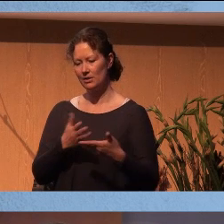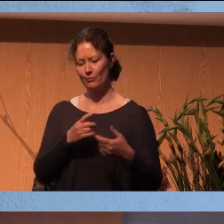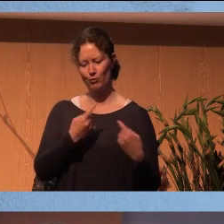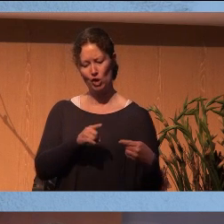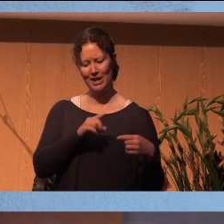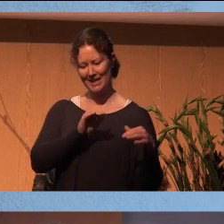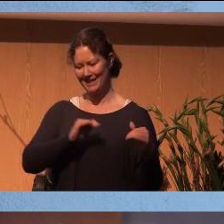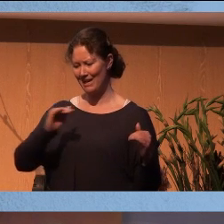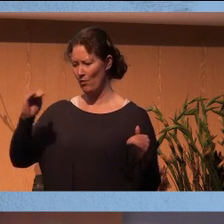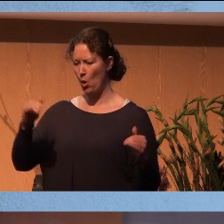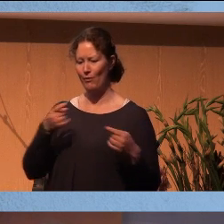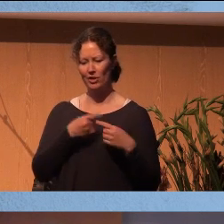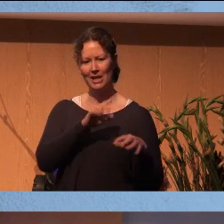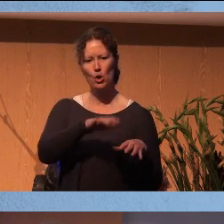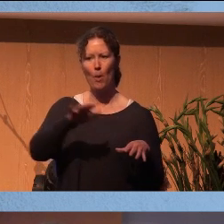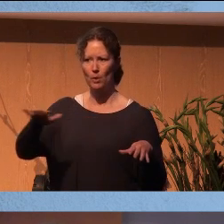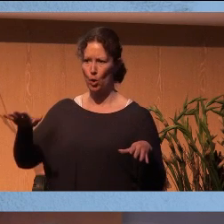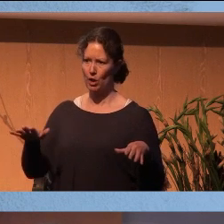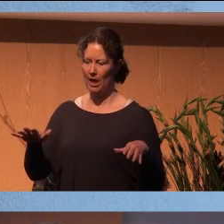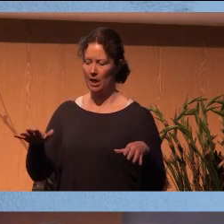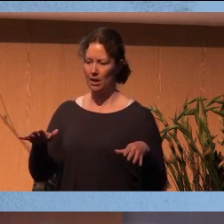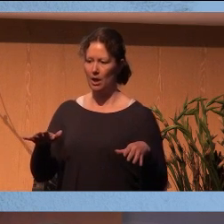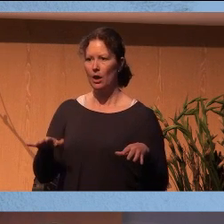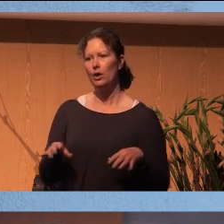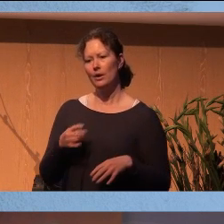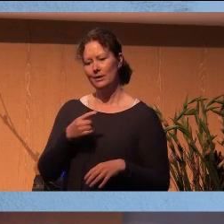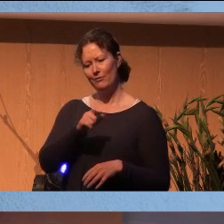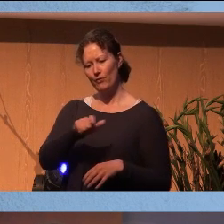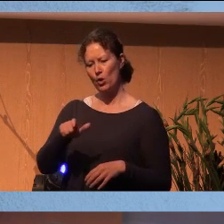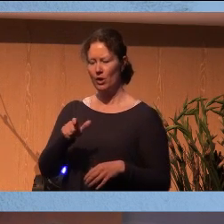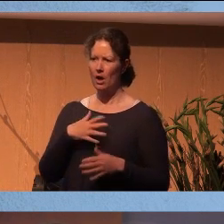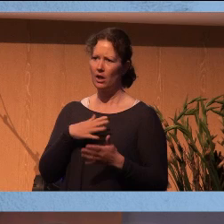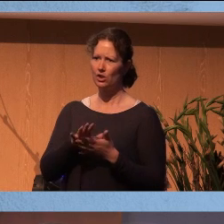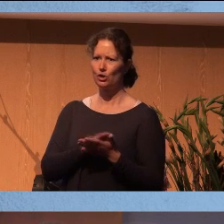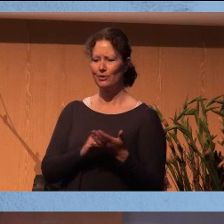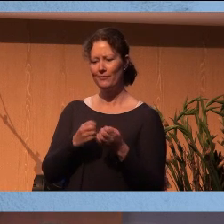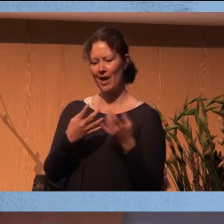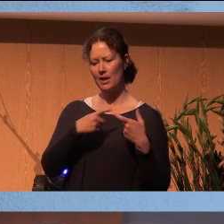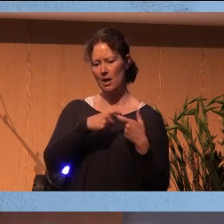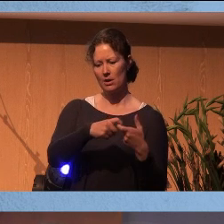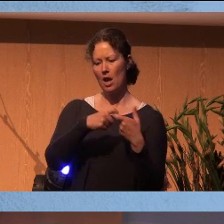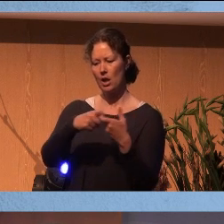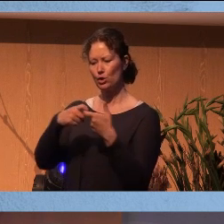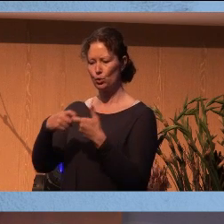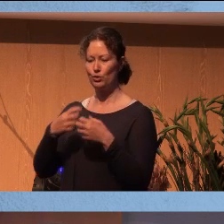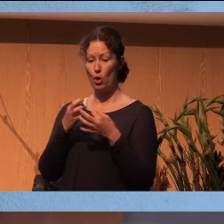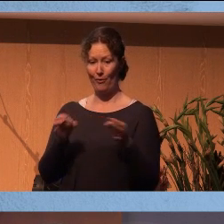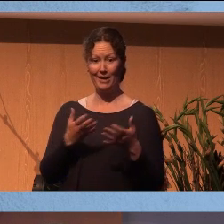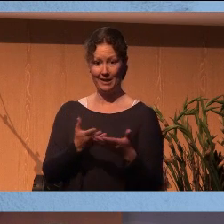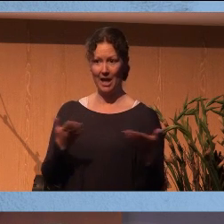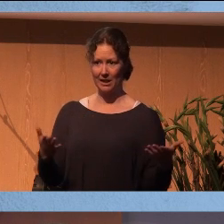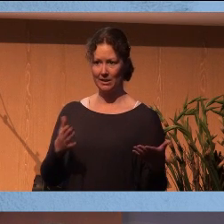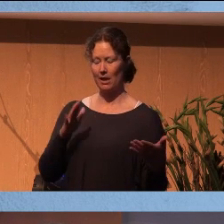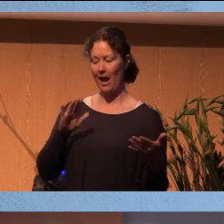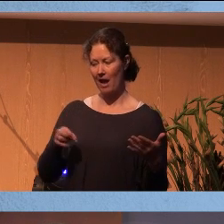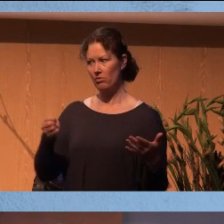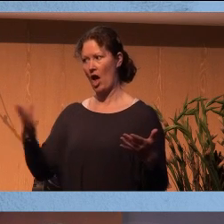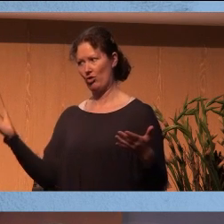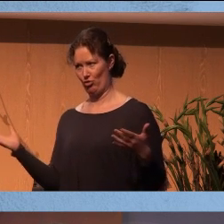nivåer og områder. Dette folk som sannsynligvis har flere relasjoner til offentlige tjenester enn mange